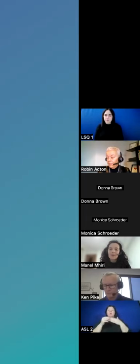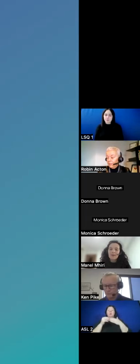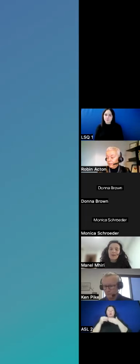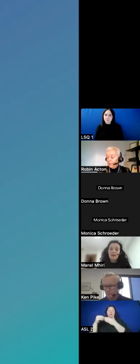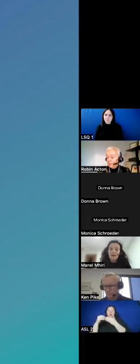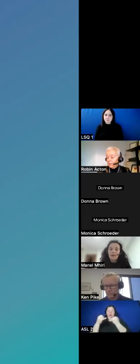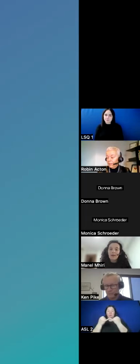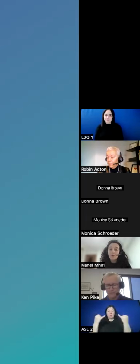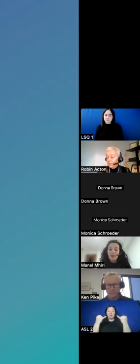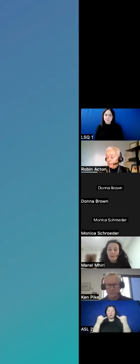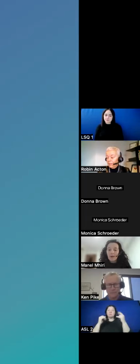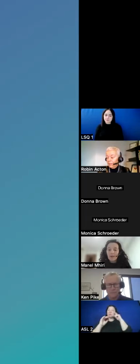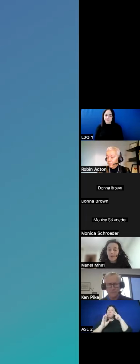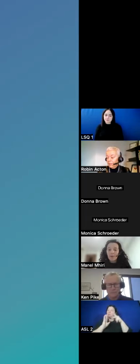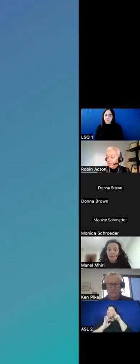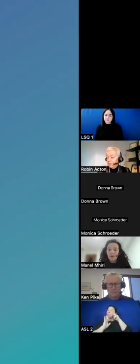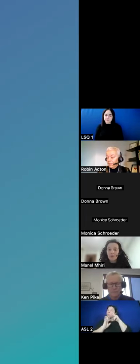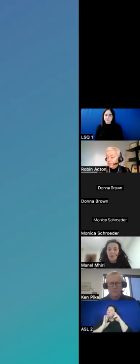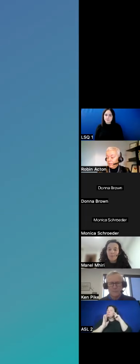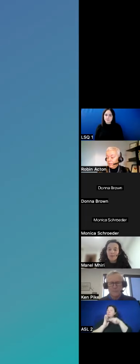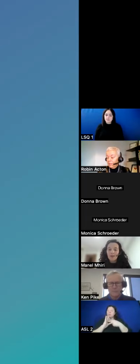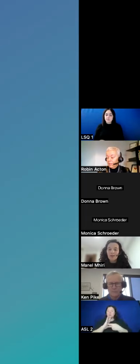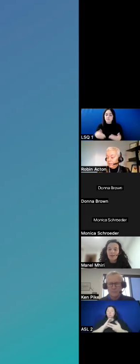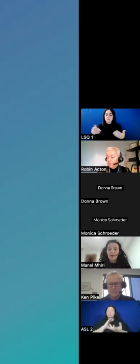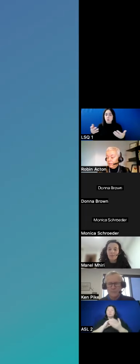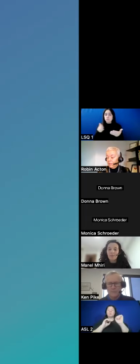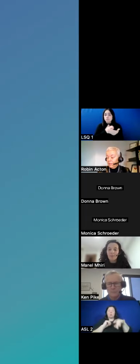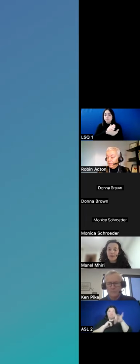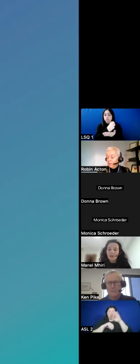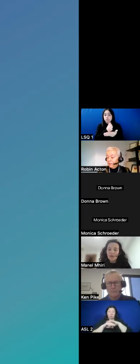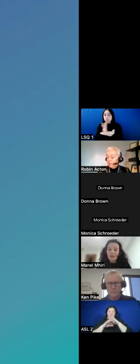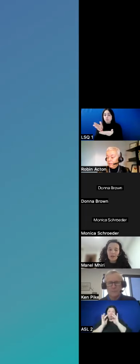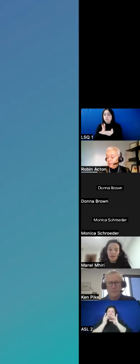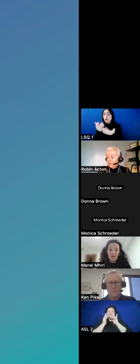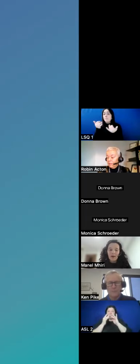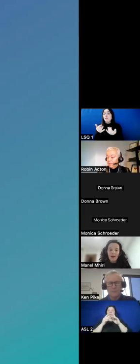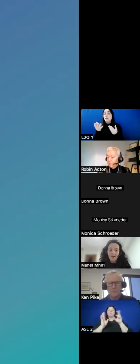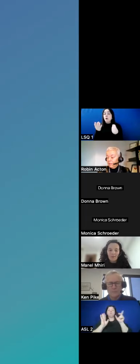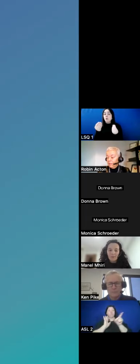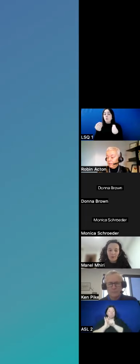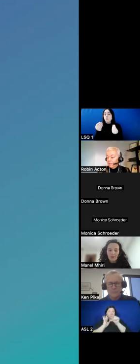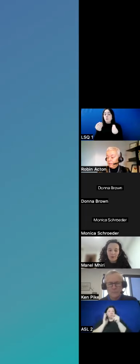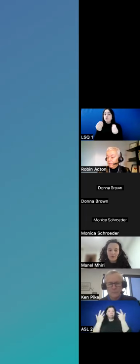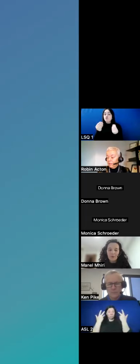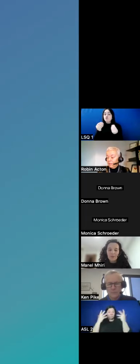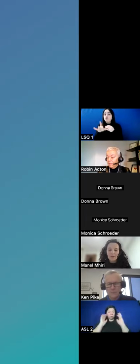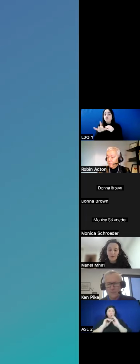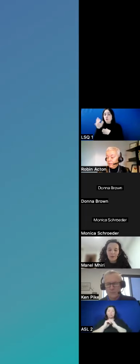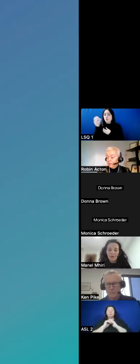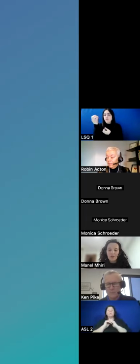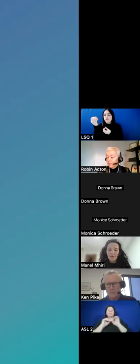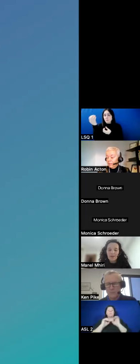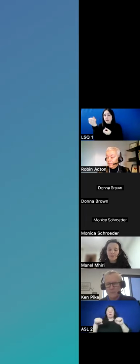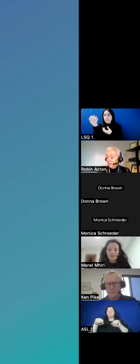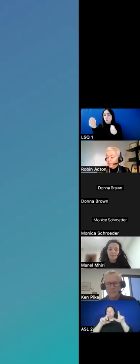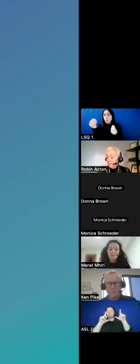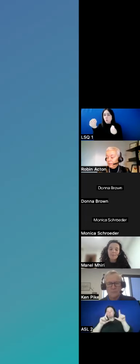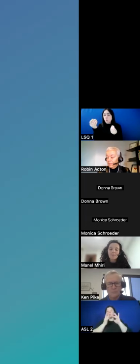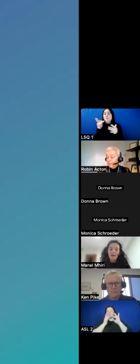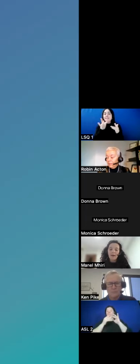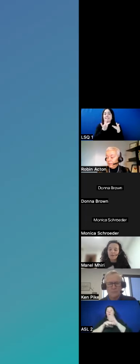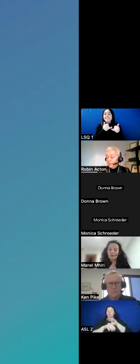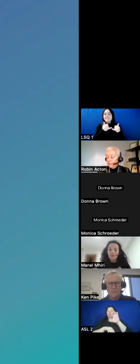Et donc, il y a eu ces principes, ces lignes directrices que vous pouvez maintenant trouver sur le site web. Elles ont été publiées.